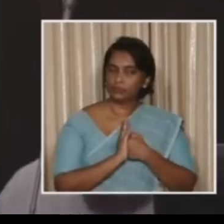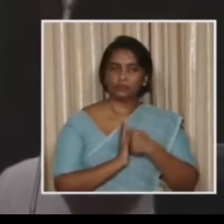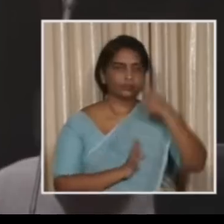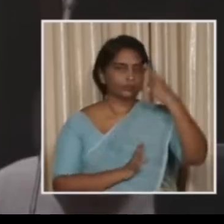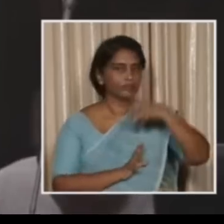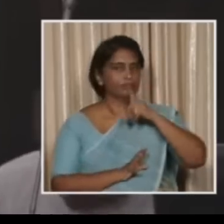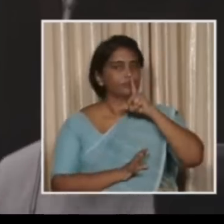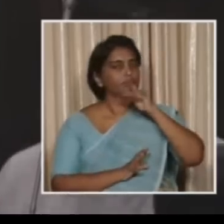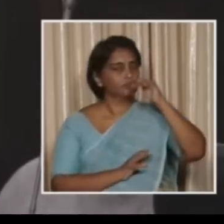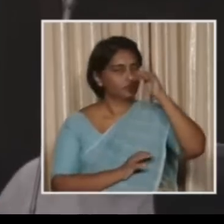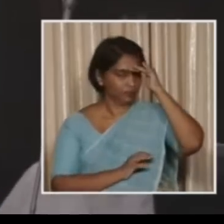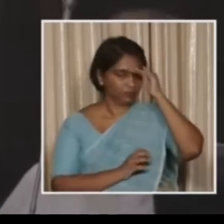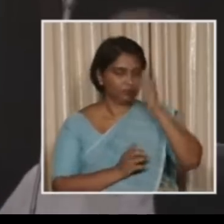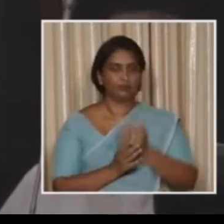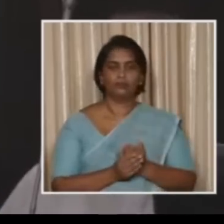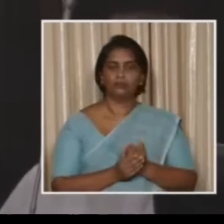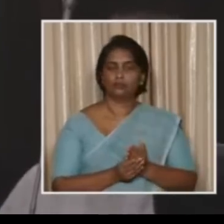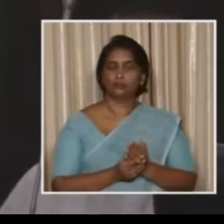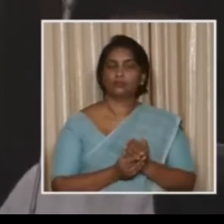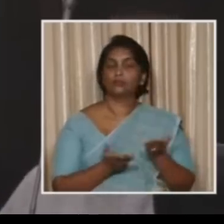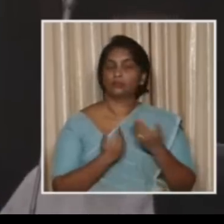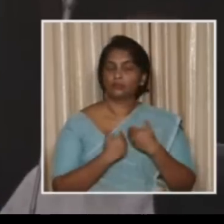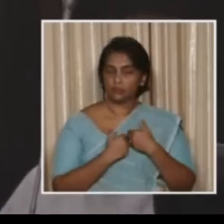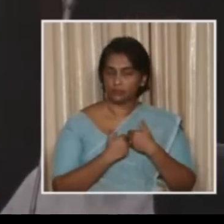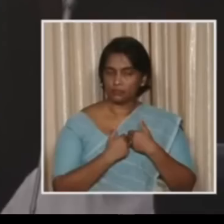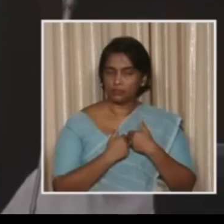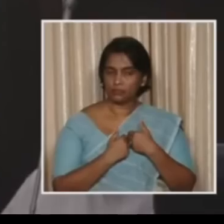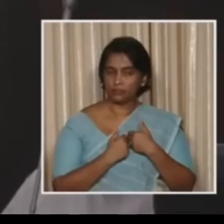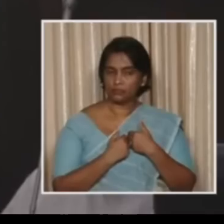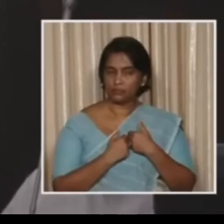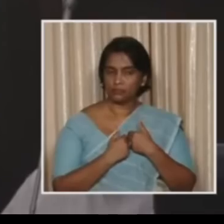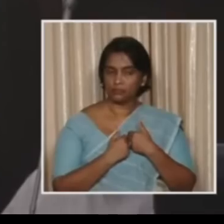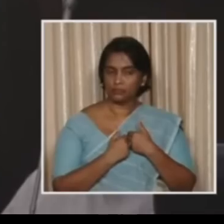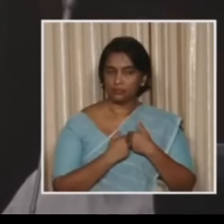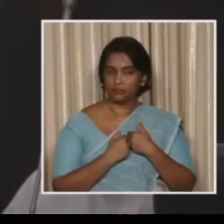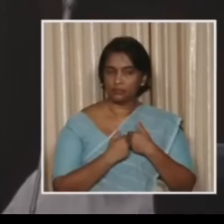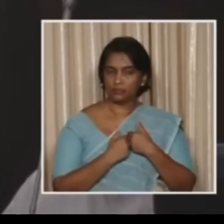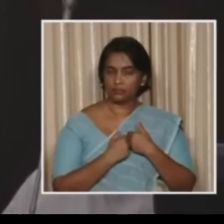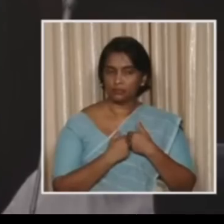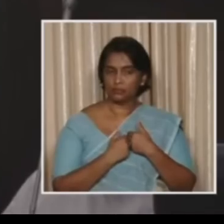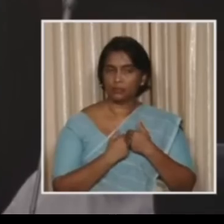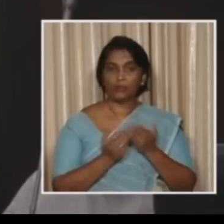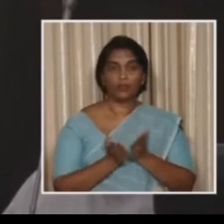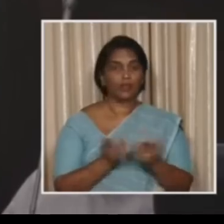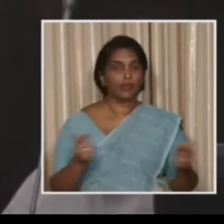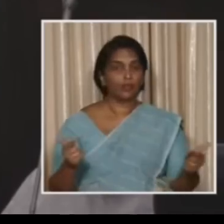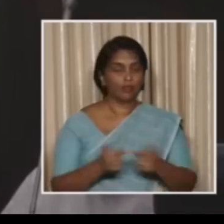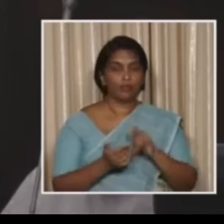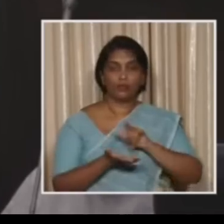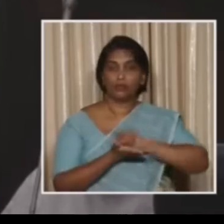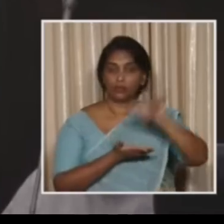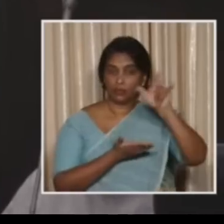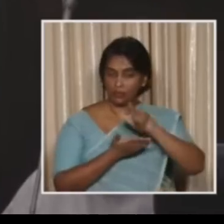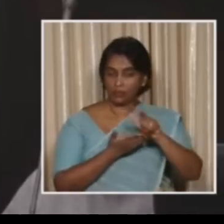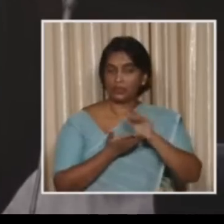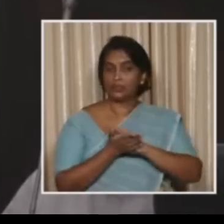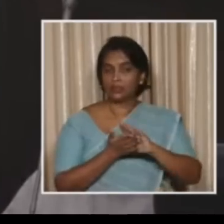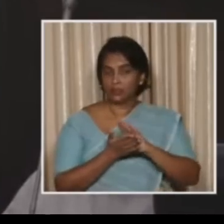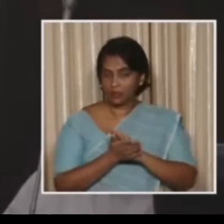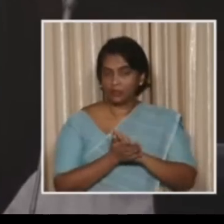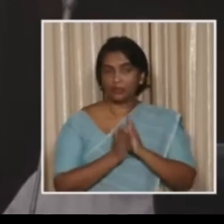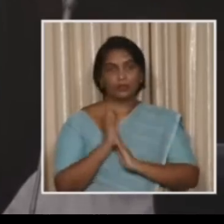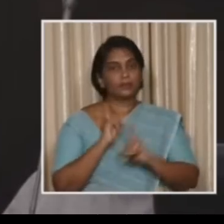என்று தெரிவித்த அவர், இந்நேரத்தில் உள்ளூராட்சி தேர்தலை நடத்த வேண்டுமென்றும் முடிந்தால் மாகாண சபை தேர்தலை நடத்த வேண்டுமென்றும்